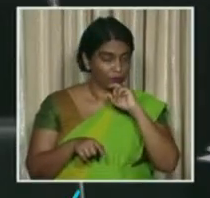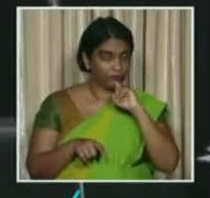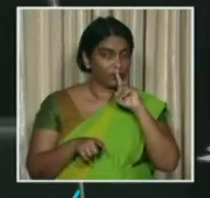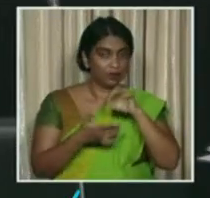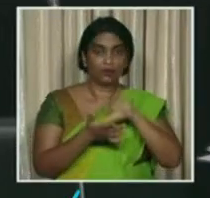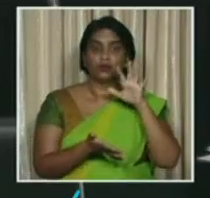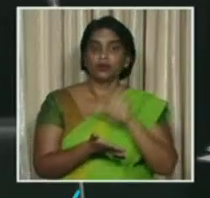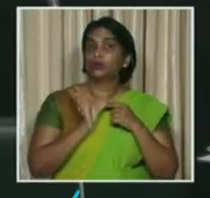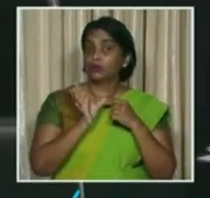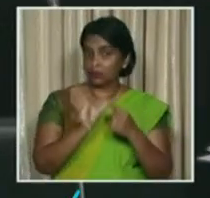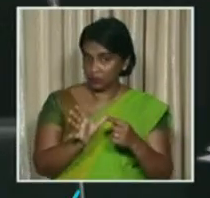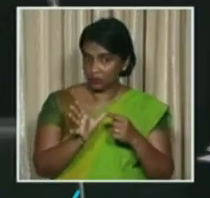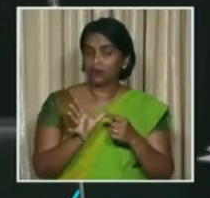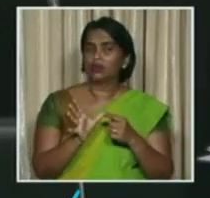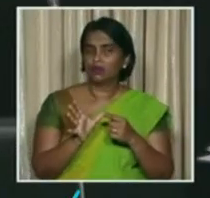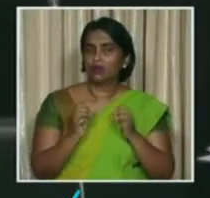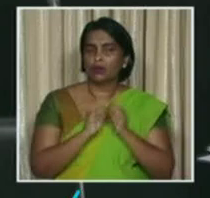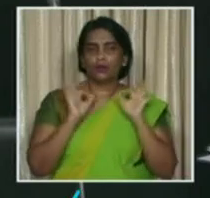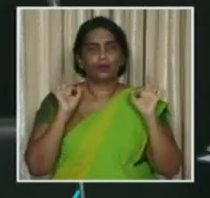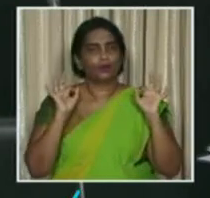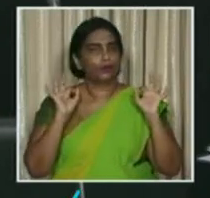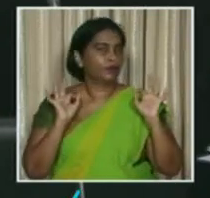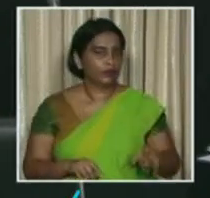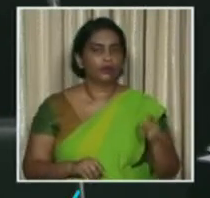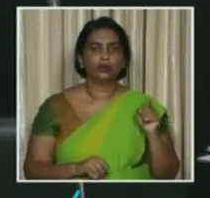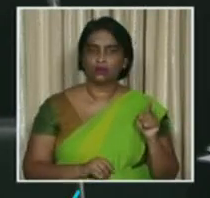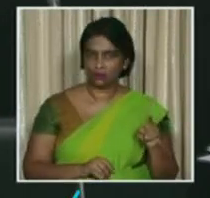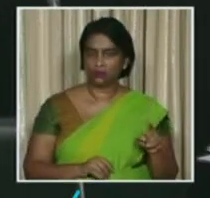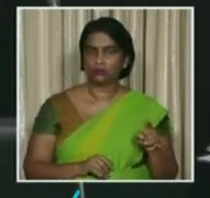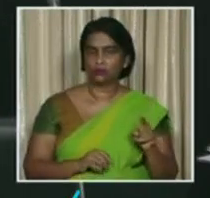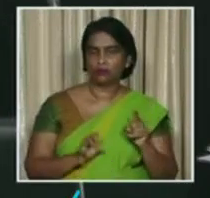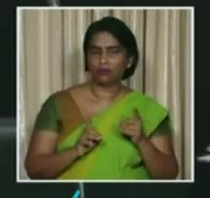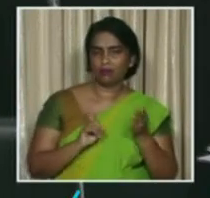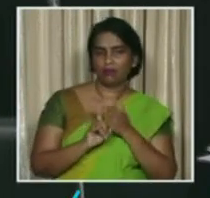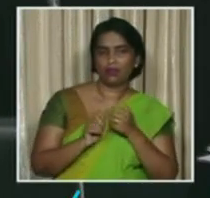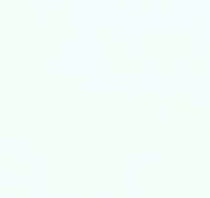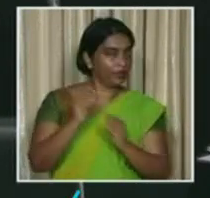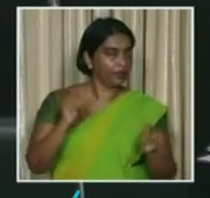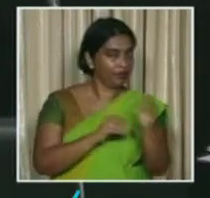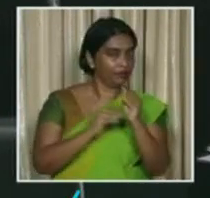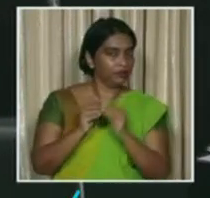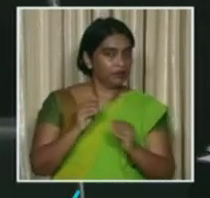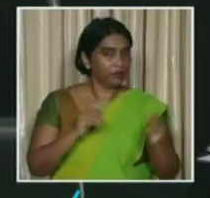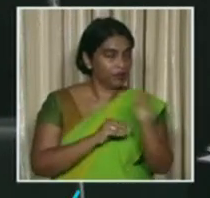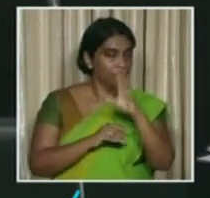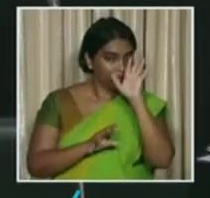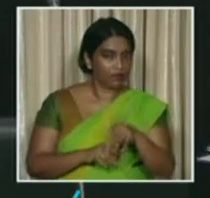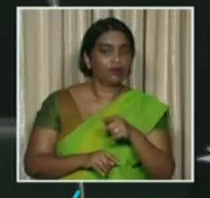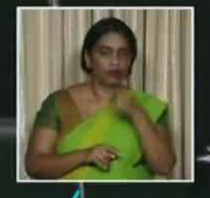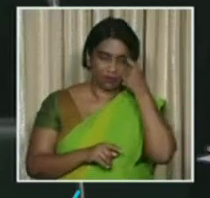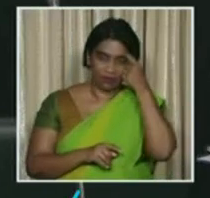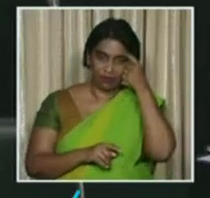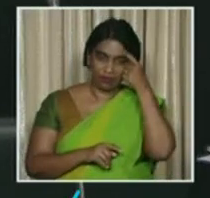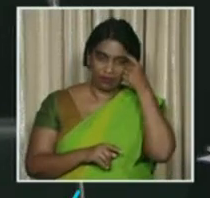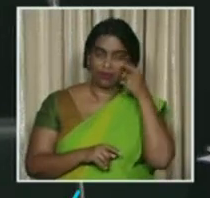තියෙන තීන්දුවට ප්‍රතිචාරයක් දැක්වීමෙන් වැළැක්වී සිටීමට ආවරණයක් ලබා දීමයි මෙතුමා කරන්න මෙතන මේතුමා වරප්‍රසාද ප්‍රශ්නයක්